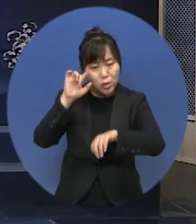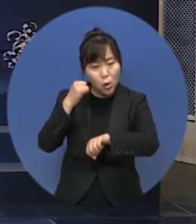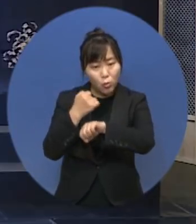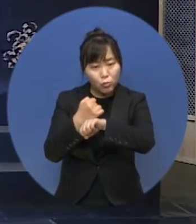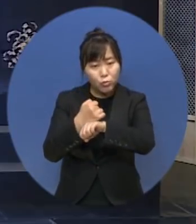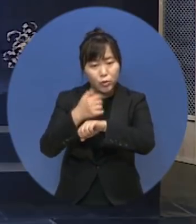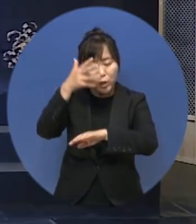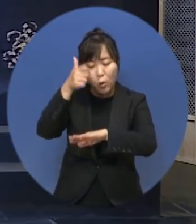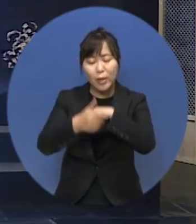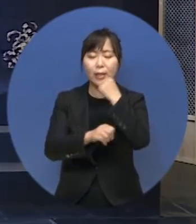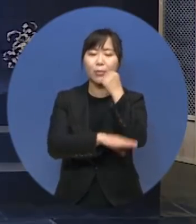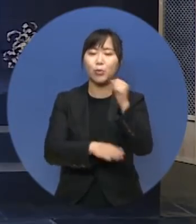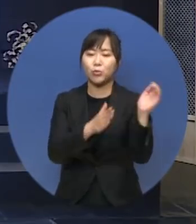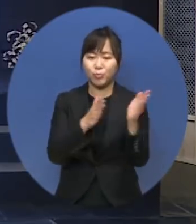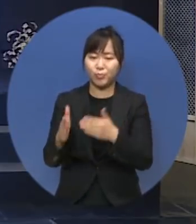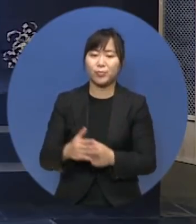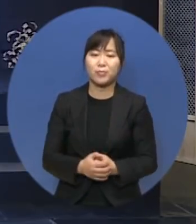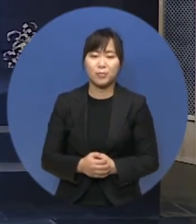작성하였습니다.